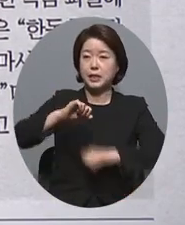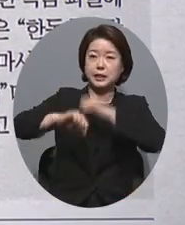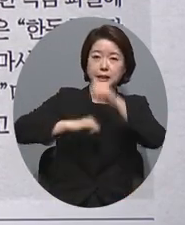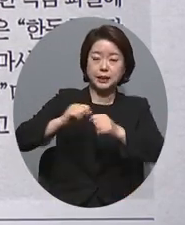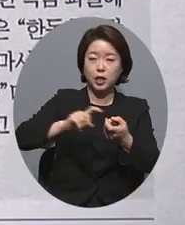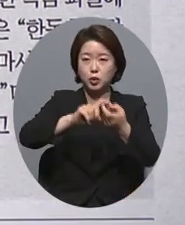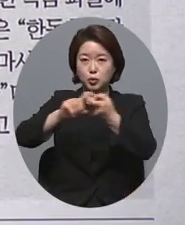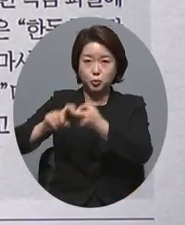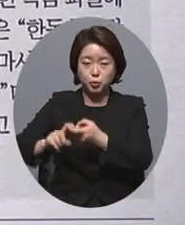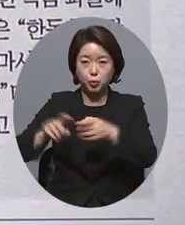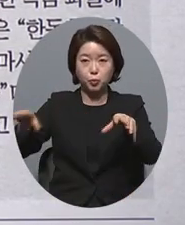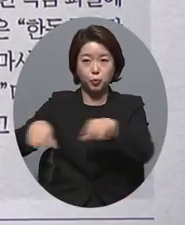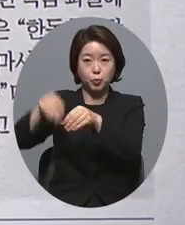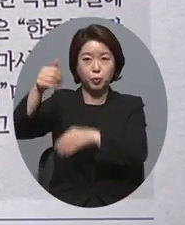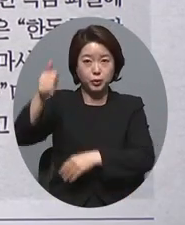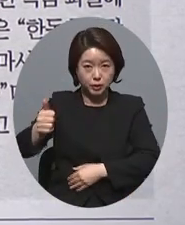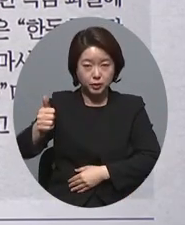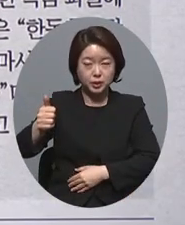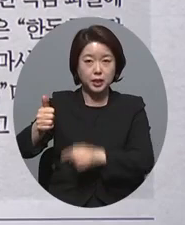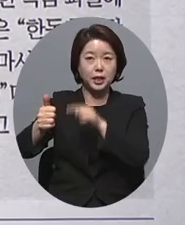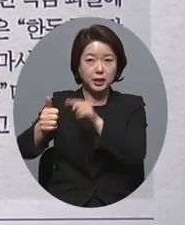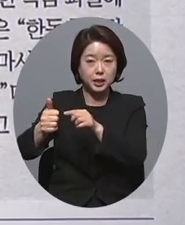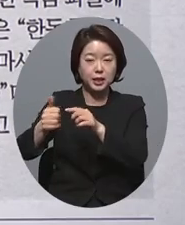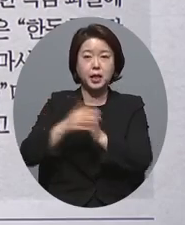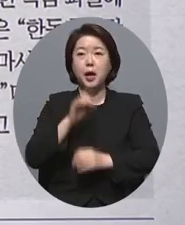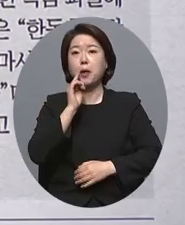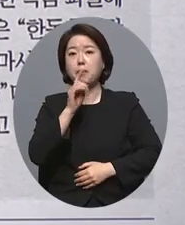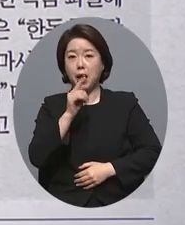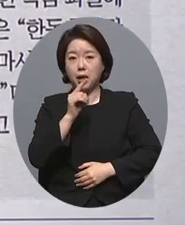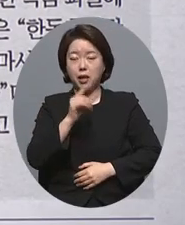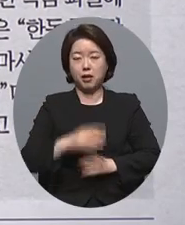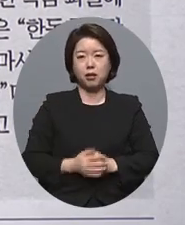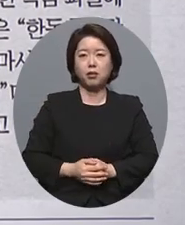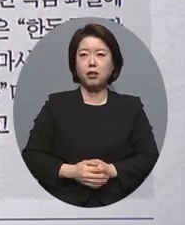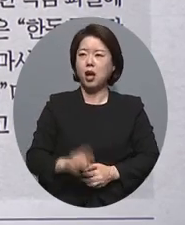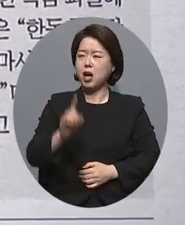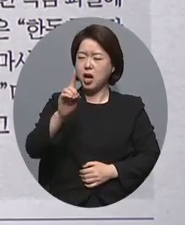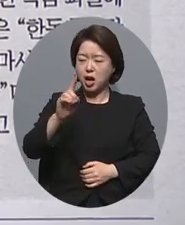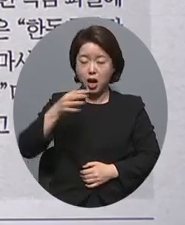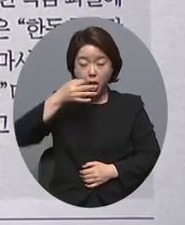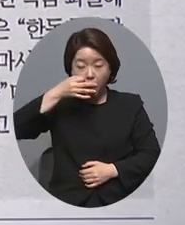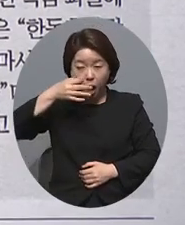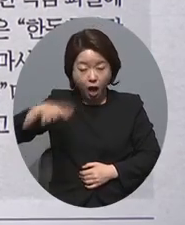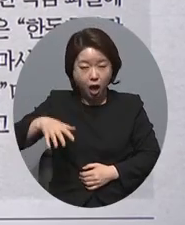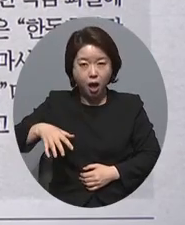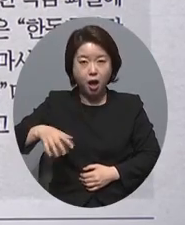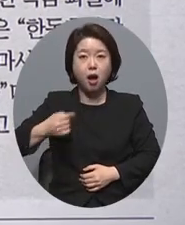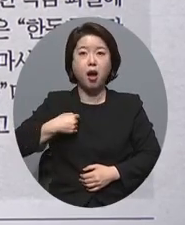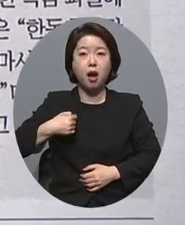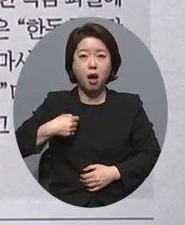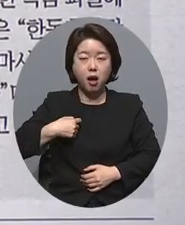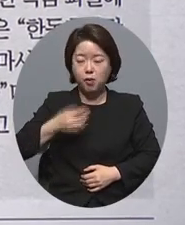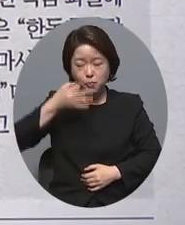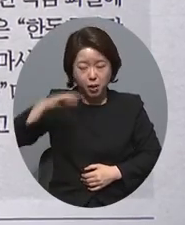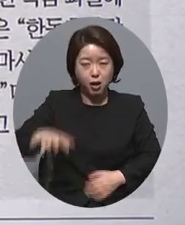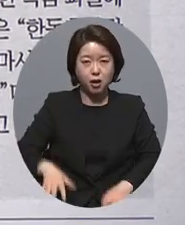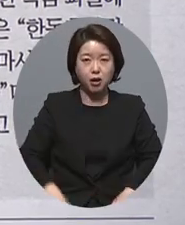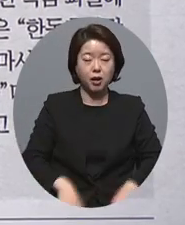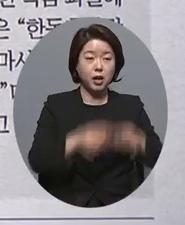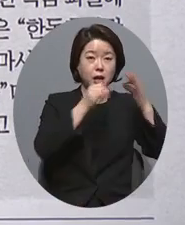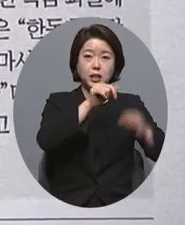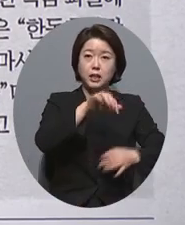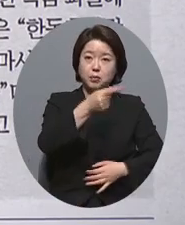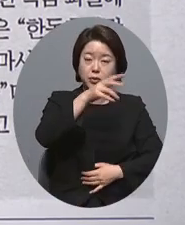자유총연맹 총재 이 사람 얘기까지 하면서 한 번도 본 적이 없는 사람이다 라고 얘기를 하고 또 김의겸 의원이